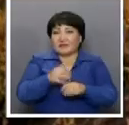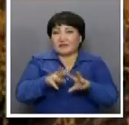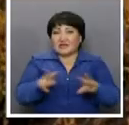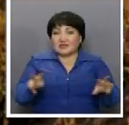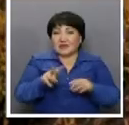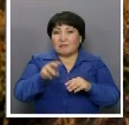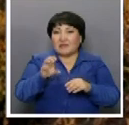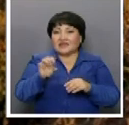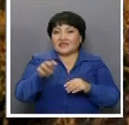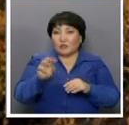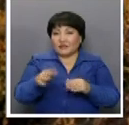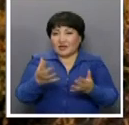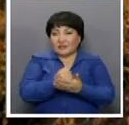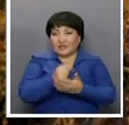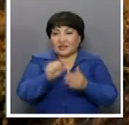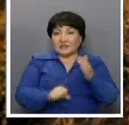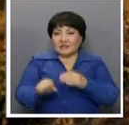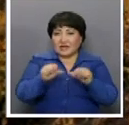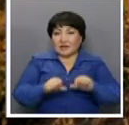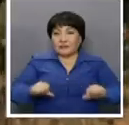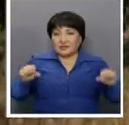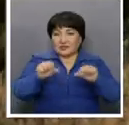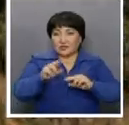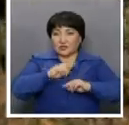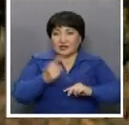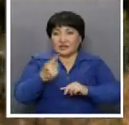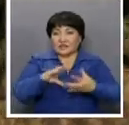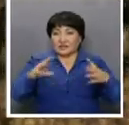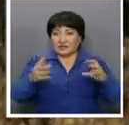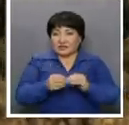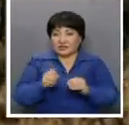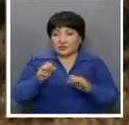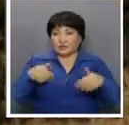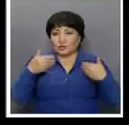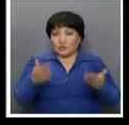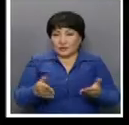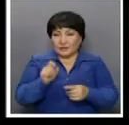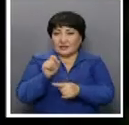қабылдап, тамызда комиссия жұмысының алғашқы нәтижелерін ұсынуды тапсырған болатын.